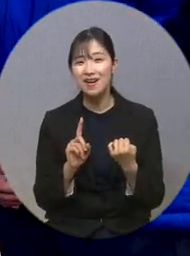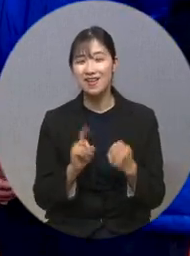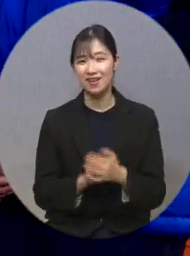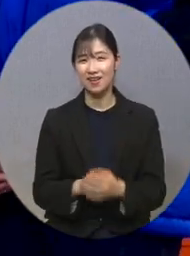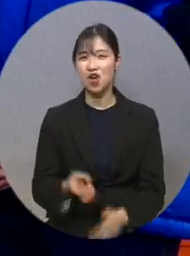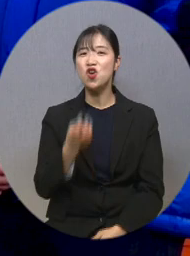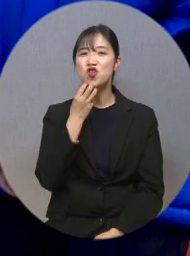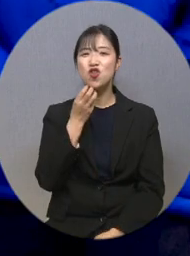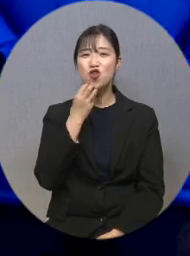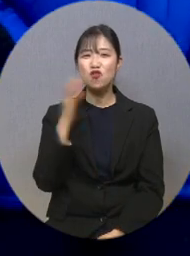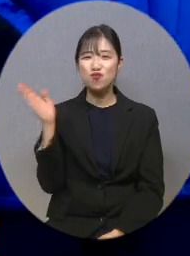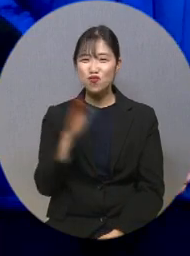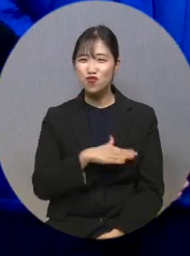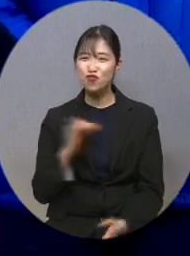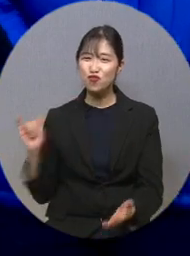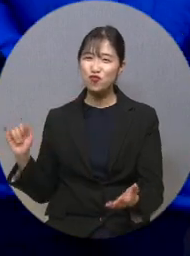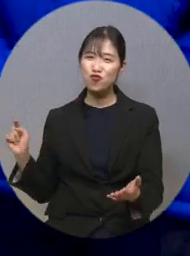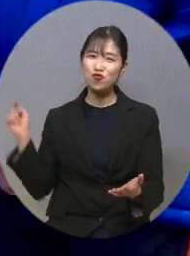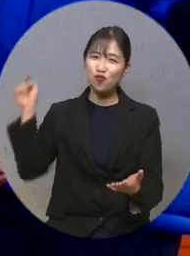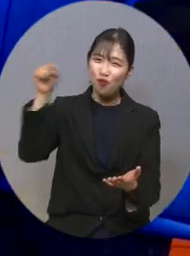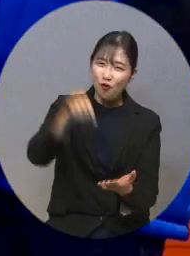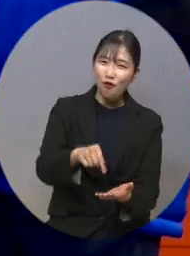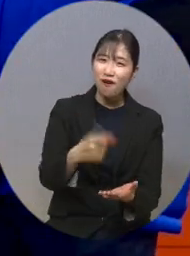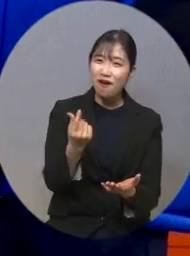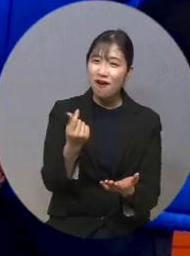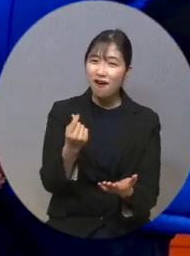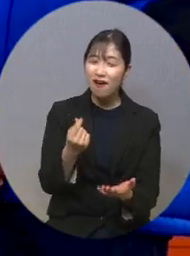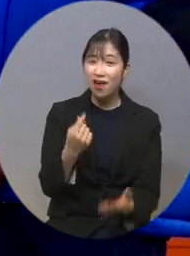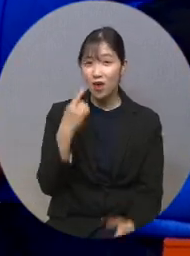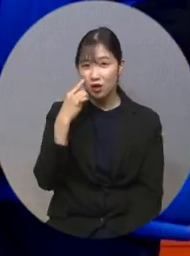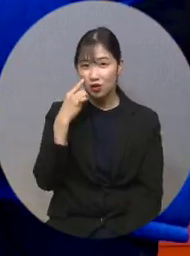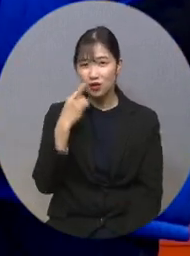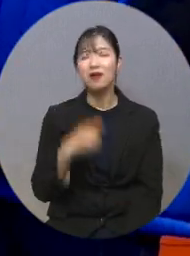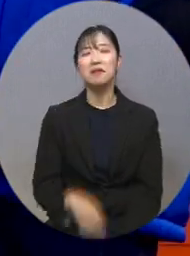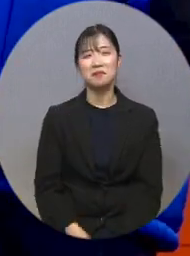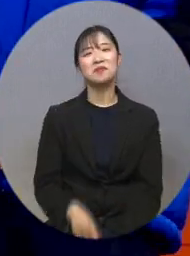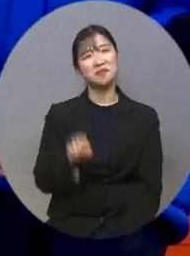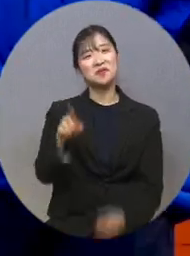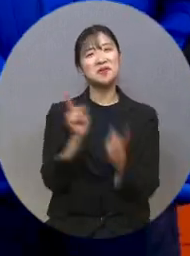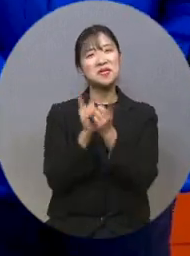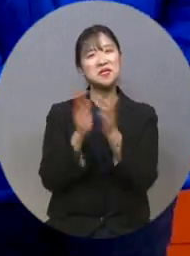아니 서울서 귀 한양에서 여기까지 왔는데 네. 궁금하세요? 네. 귀농해 보세요.